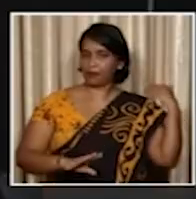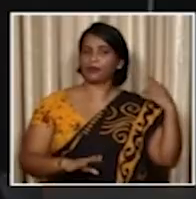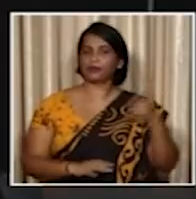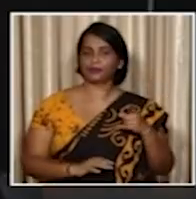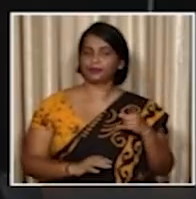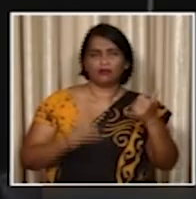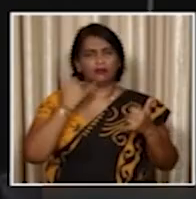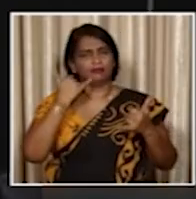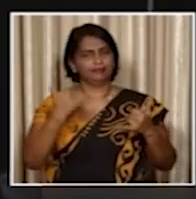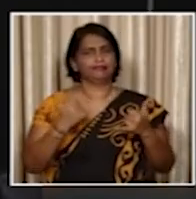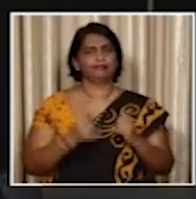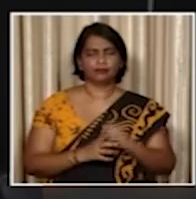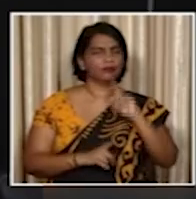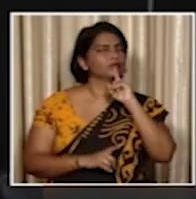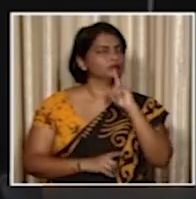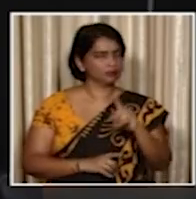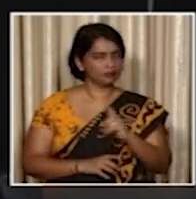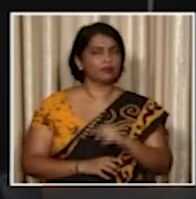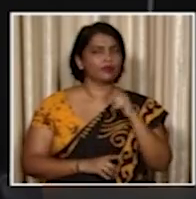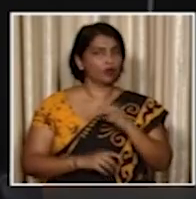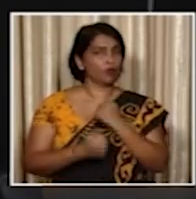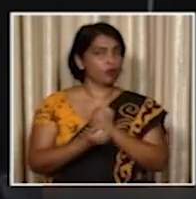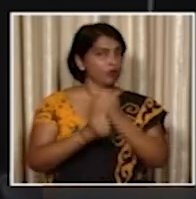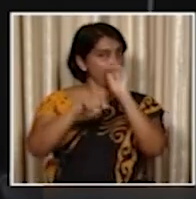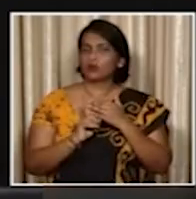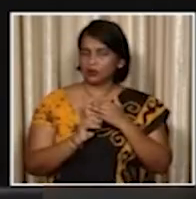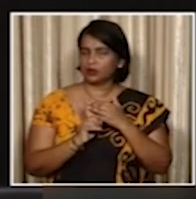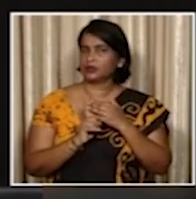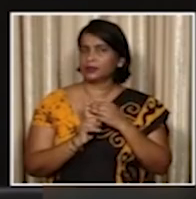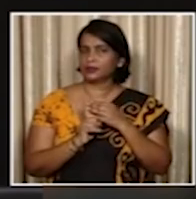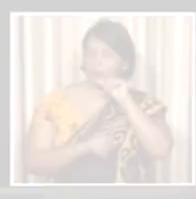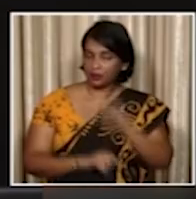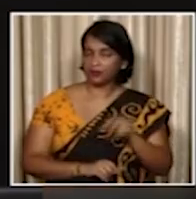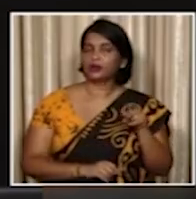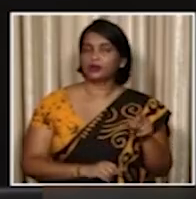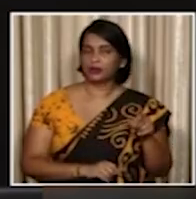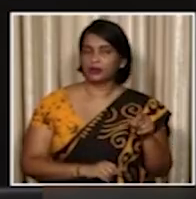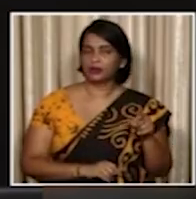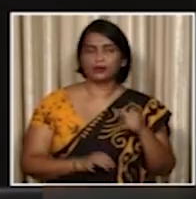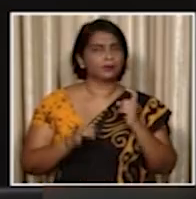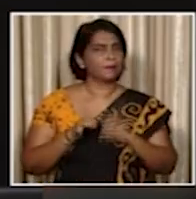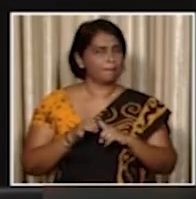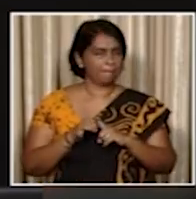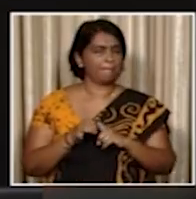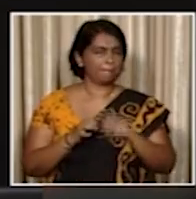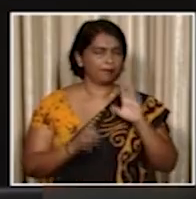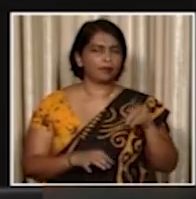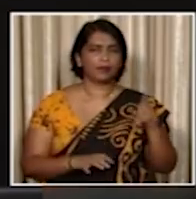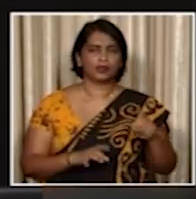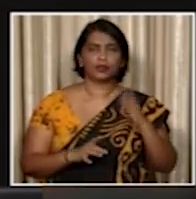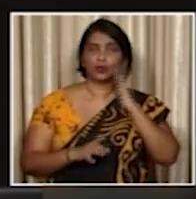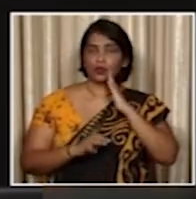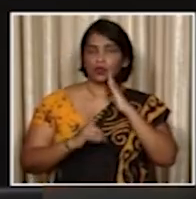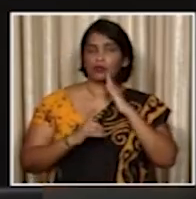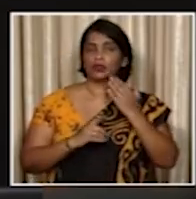පවා දුරකතන මගින් දැනුම් දුන්නා මෙහෙම පොලිස් වැටලීම් සිදු වෙනවායි කියලා. ඇත්තටම ප්‍රශ්නයක් ඇති වෙලා තිබ්බා. බටහිර වෛද්‍ය